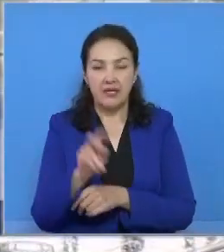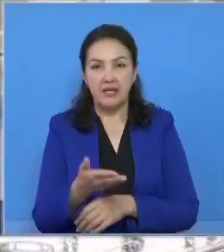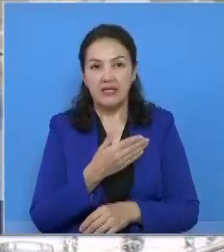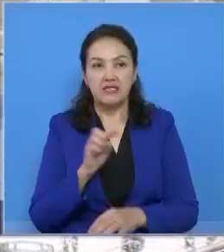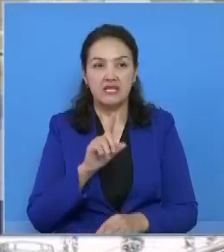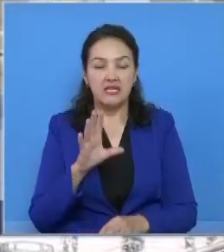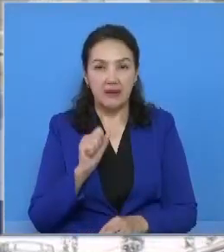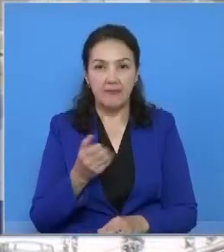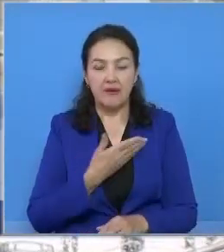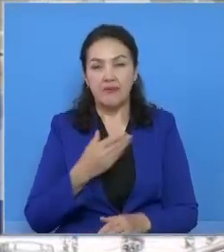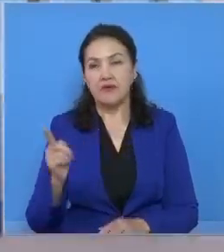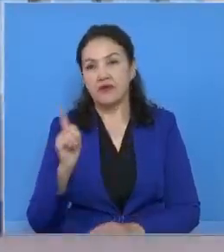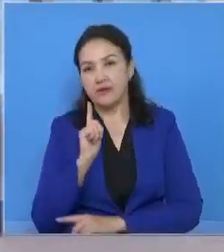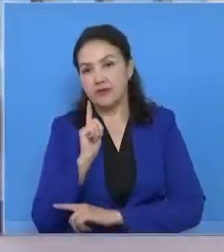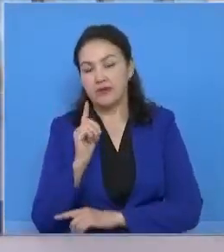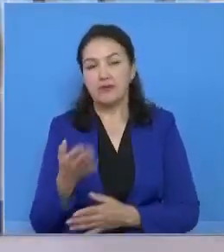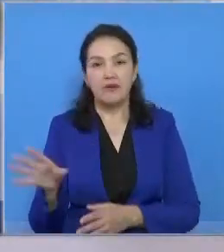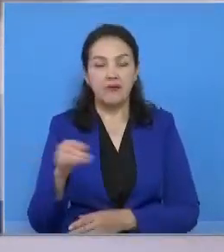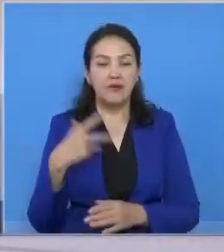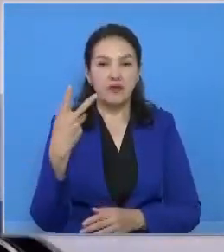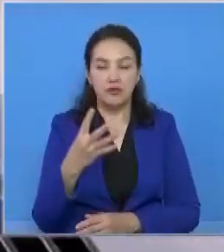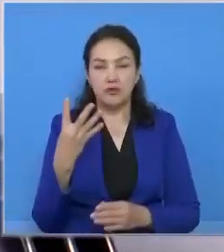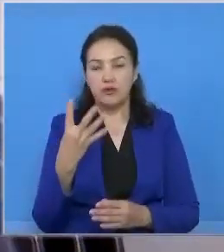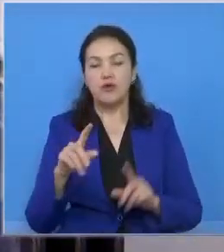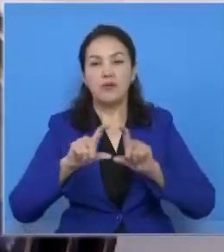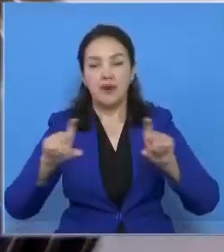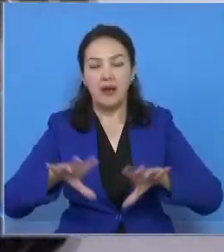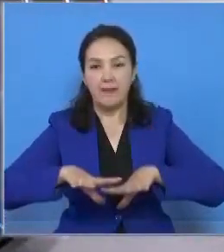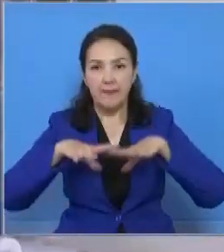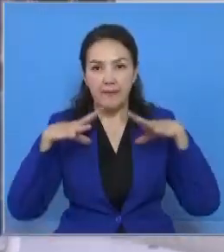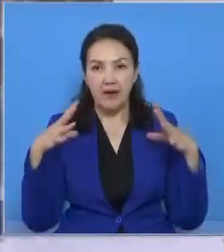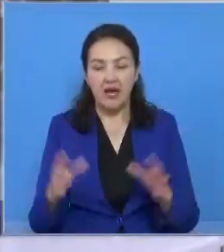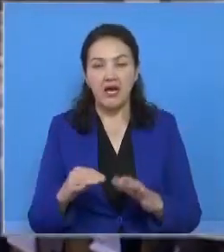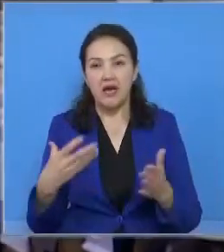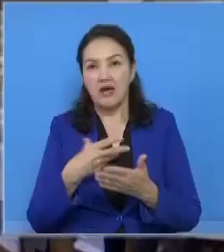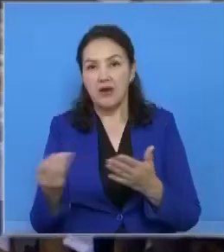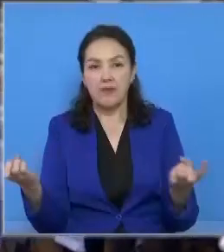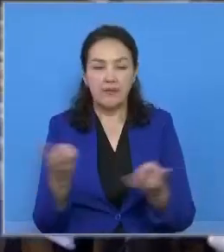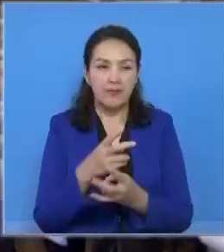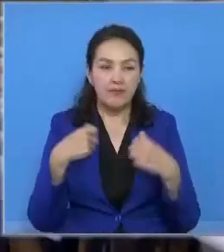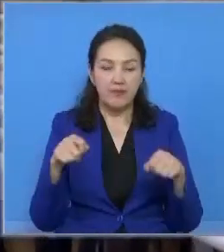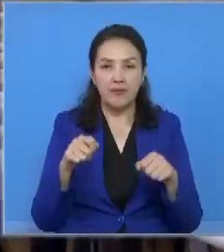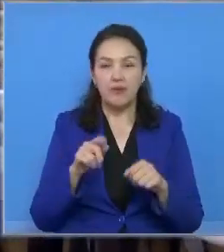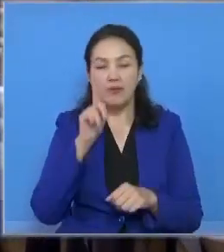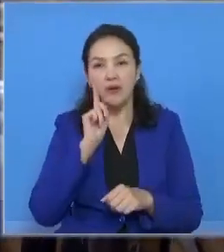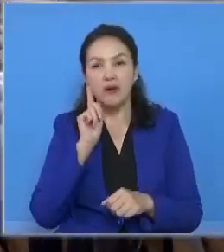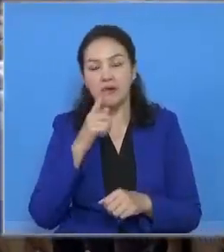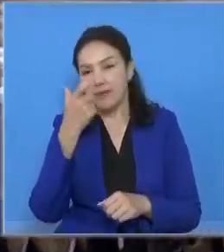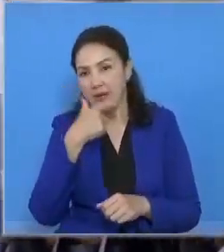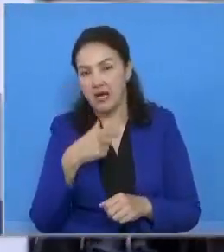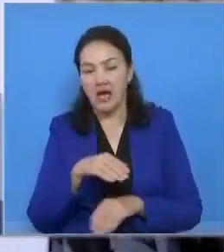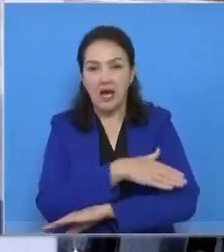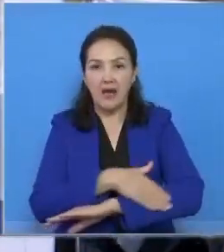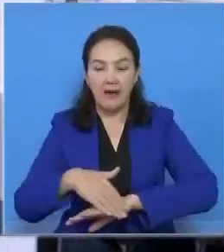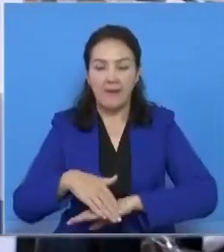Z, мы вас ждем. Во всех 4 магазинах «Зета» большой ассортимент. Приобрести нужный товар можно по удобному для себя